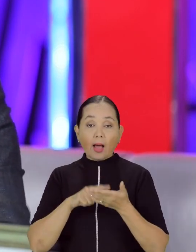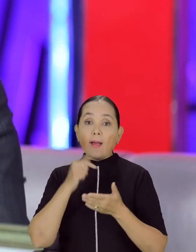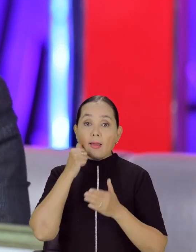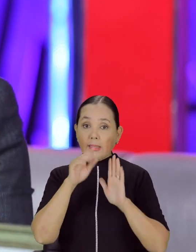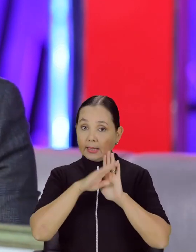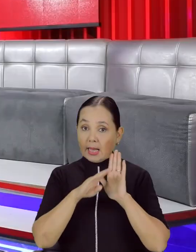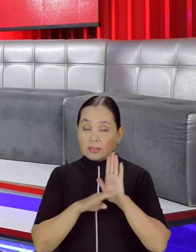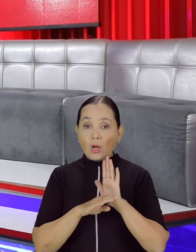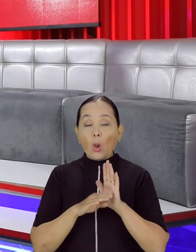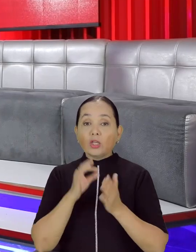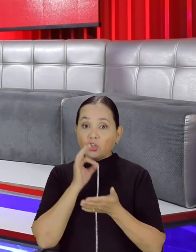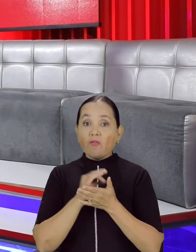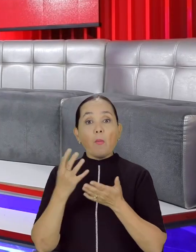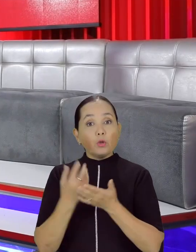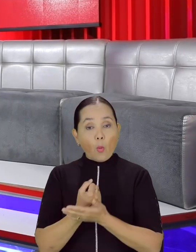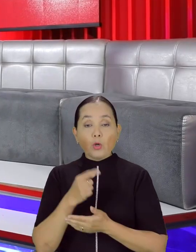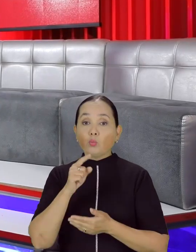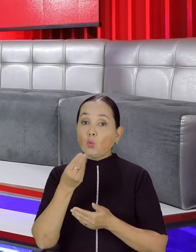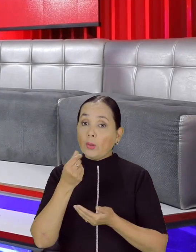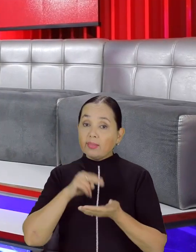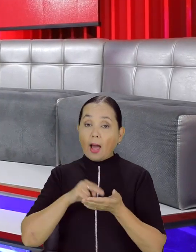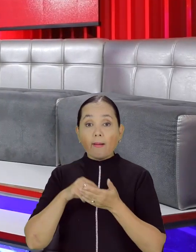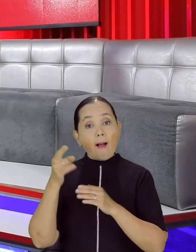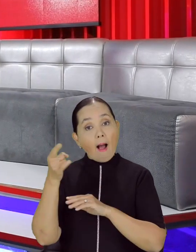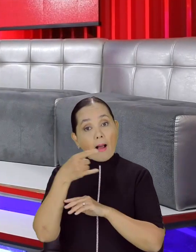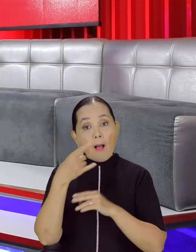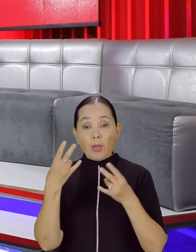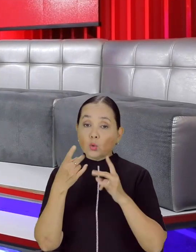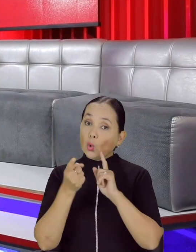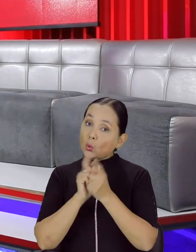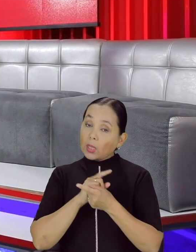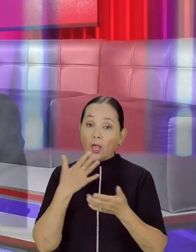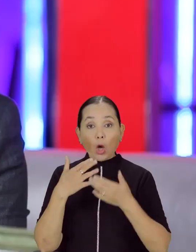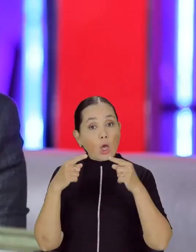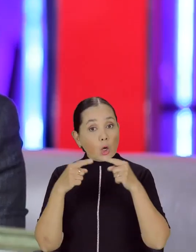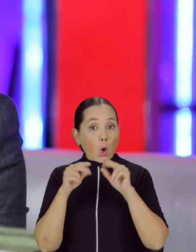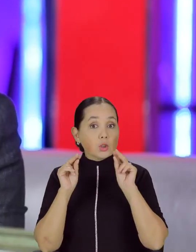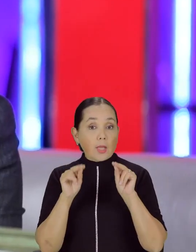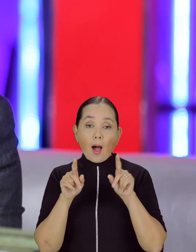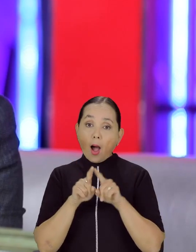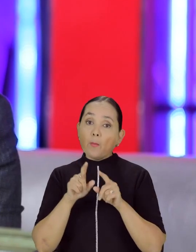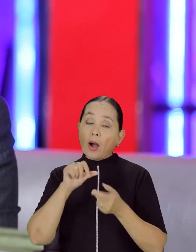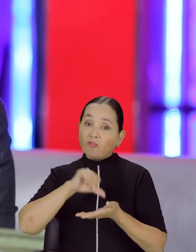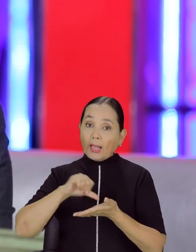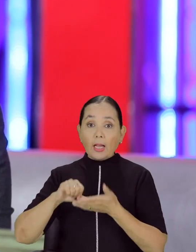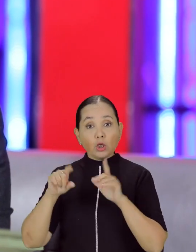ertangi dasturimizda javob topamiz. Bu narxlar kamera uchun o'zgartirilganmi yoki rostdan ham aholi vakillariga shunday narxda taqdim etilyaptimi?